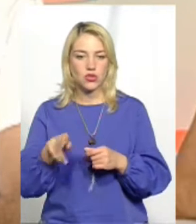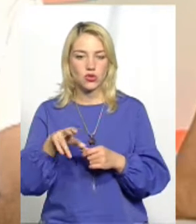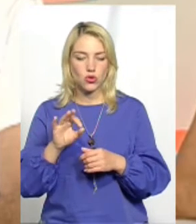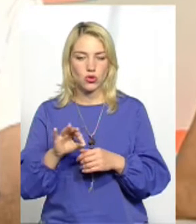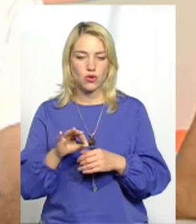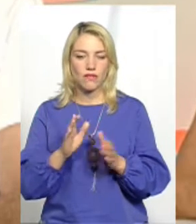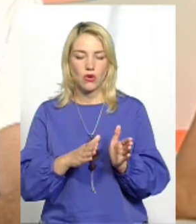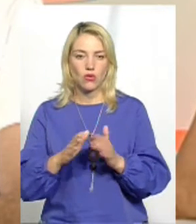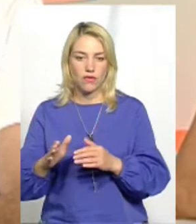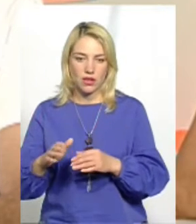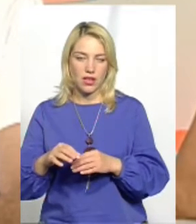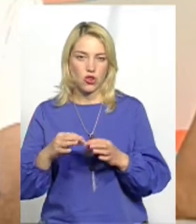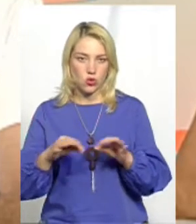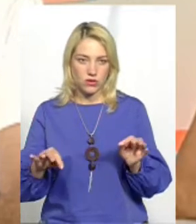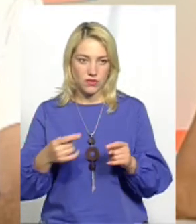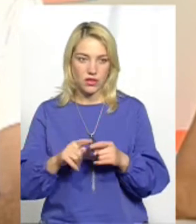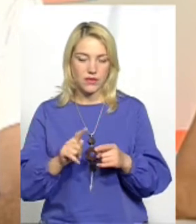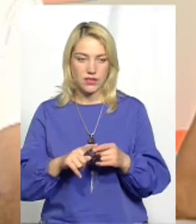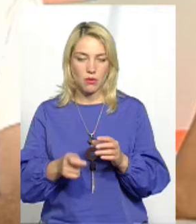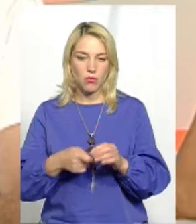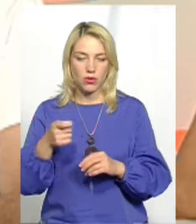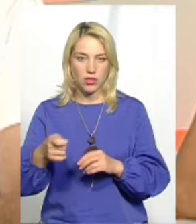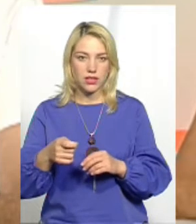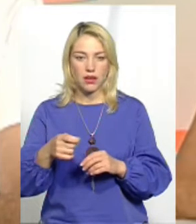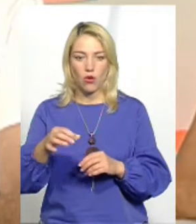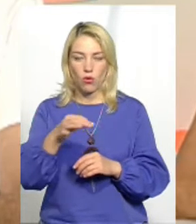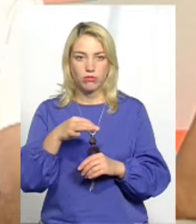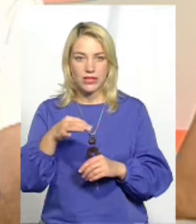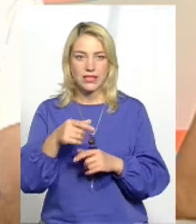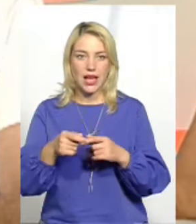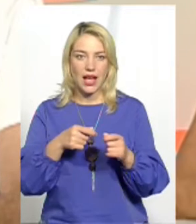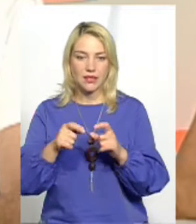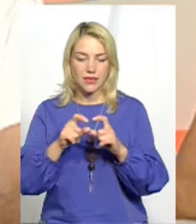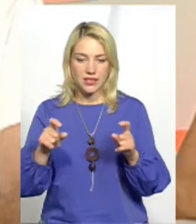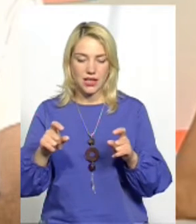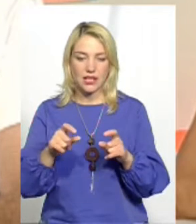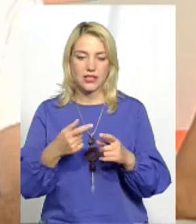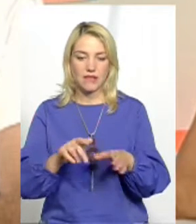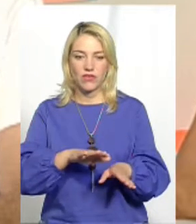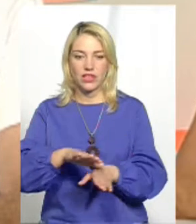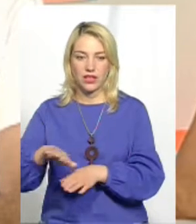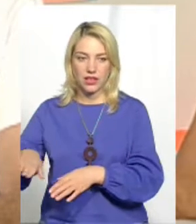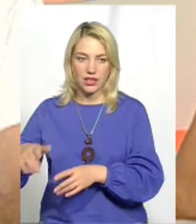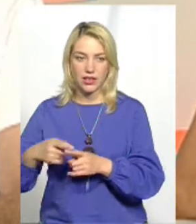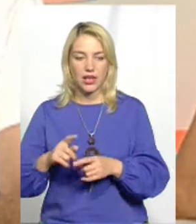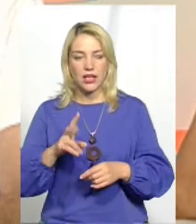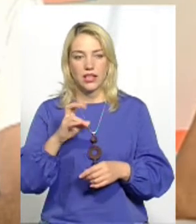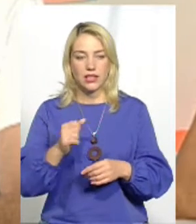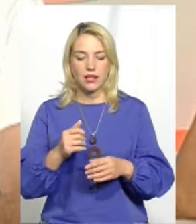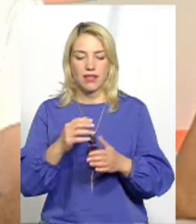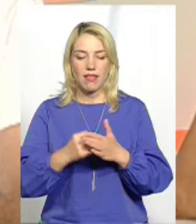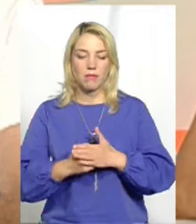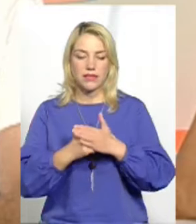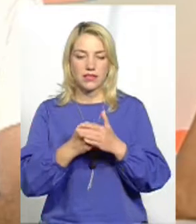дозволів. Дані подання обласна адміністрація його відхилила. Держводагентство на підставі даного подання